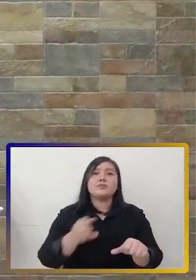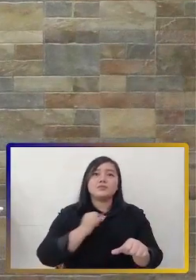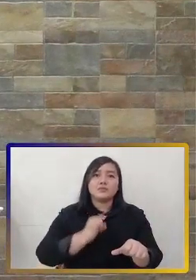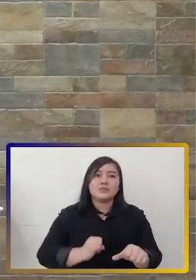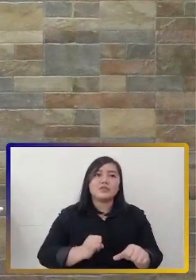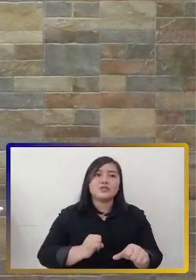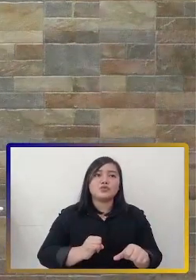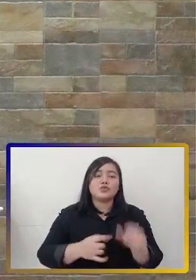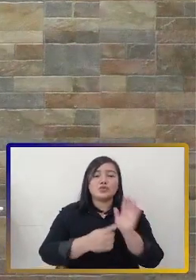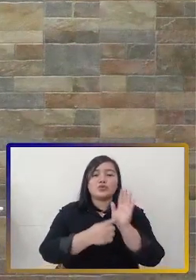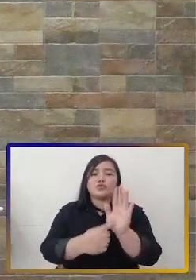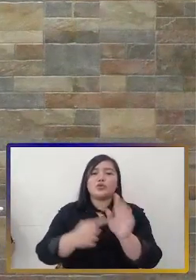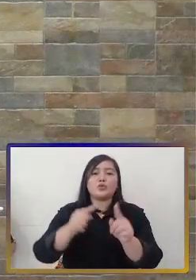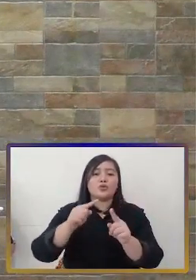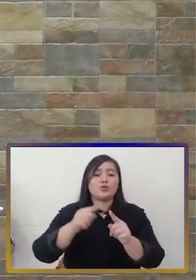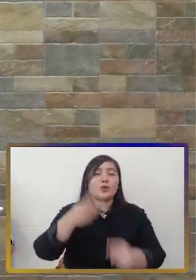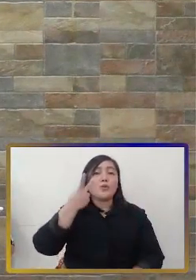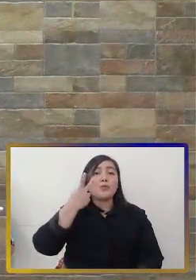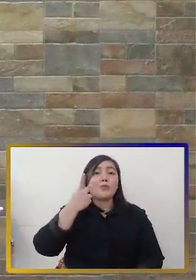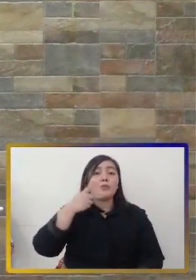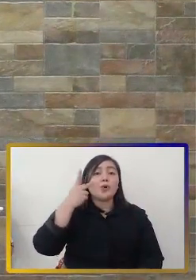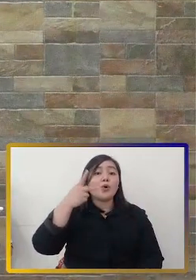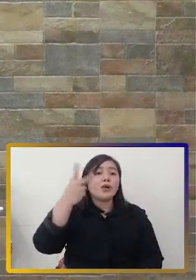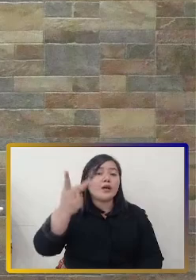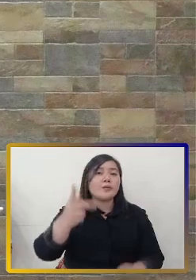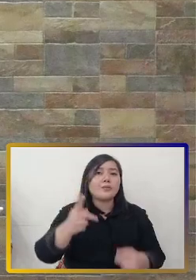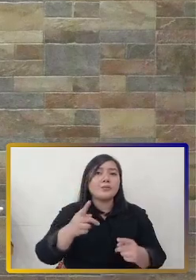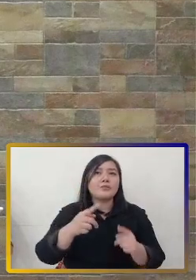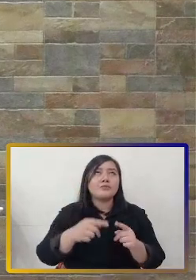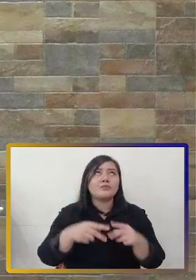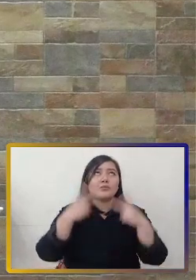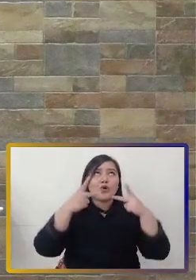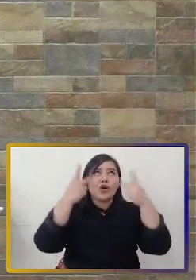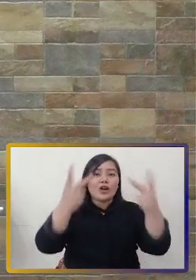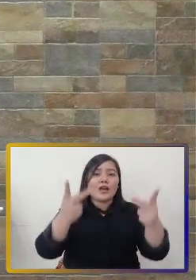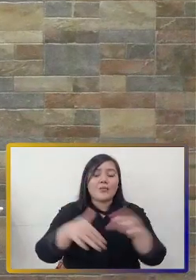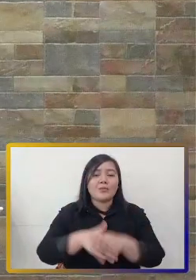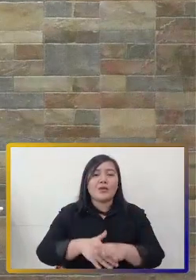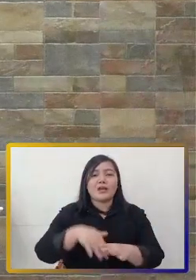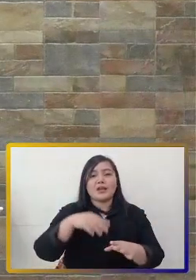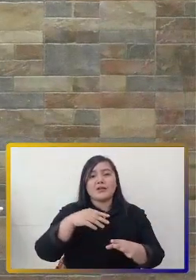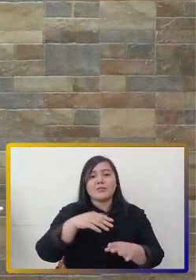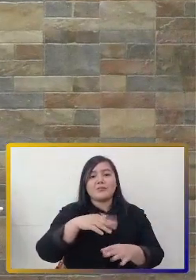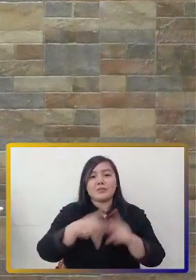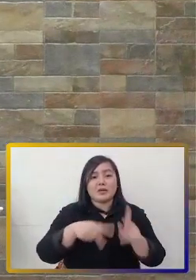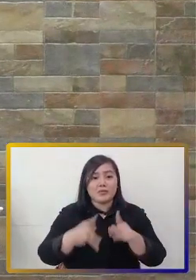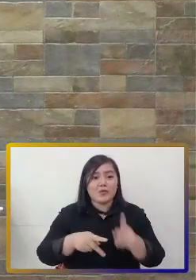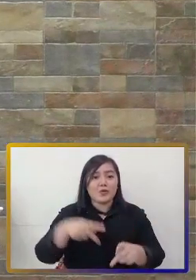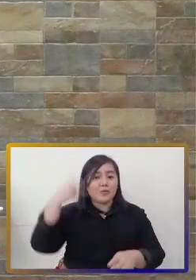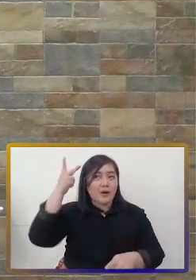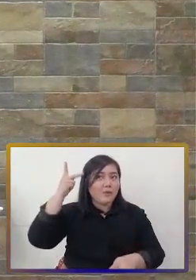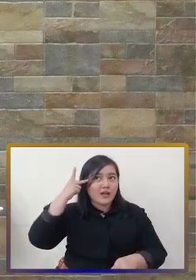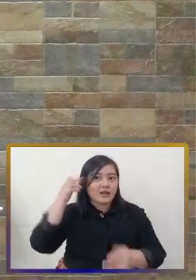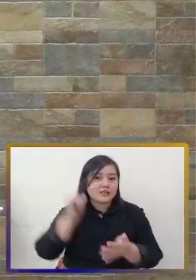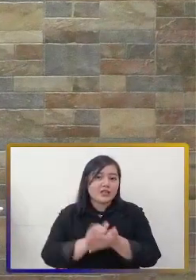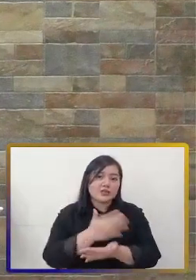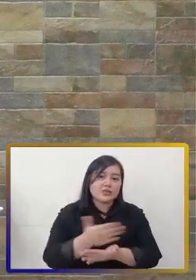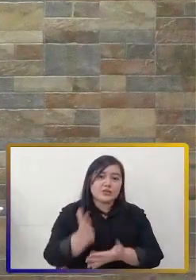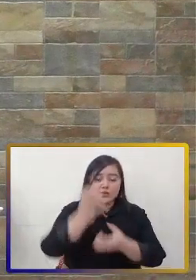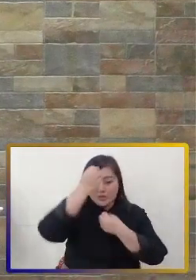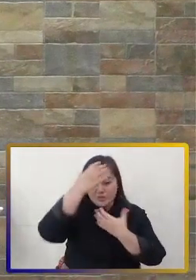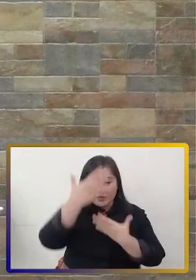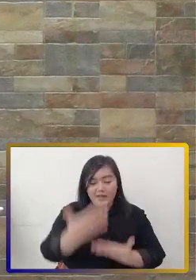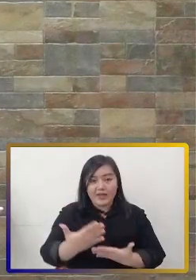at sinasabi mo, pinapahayag mo sa tao na ikaw ay tagasunod ni Kristo. Yan po yan, mga kapatid.